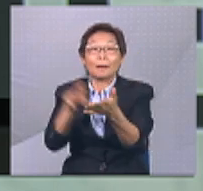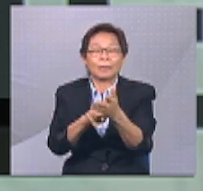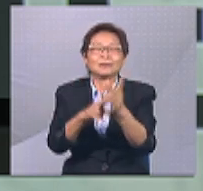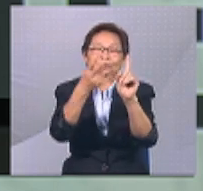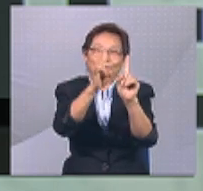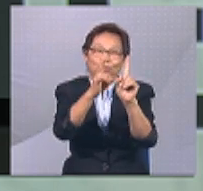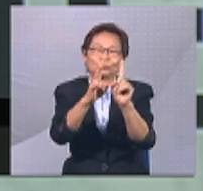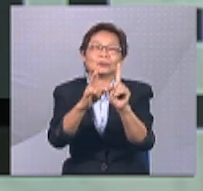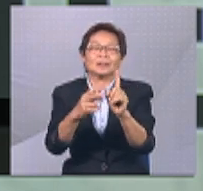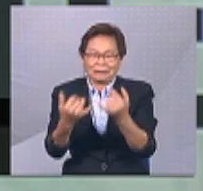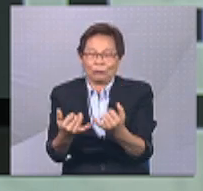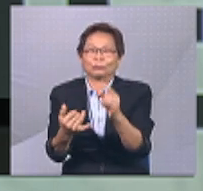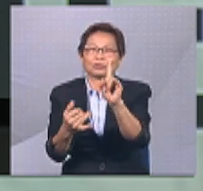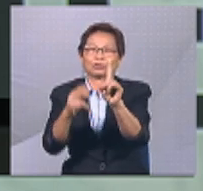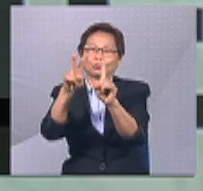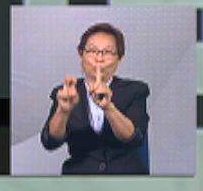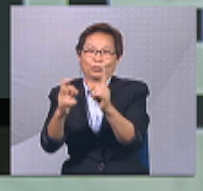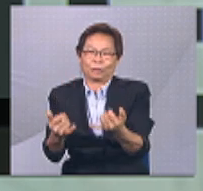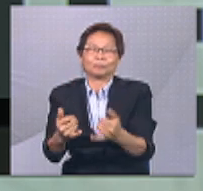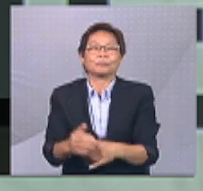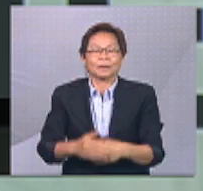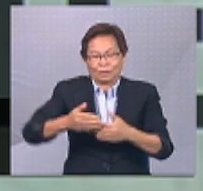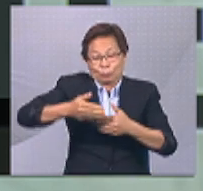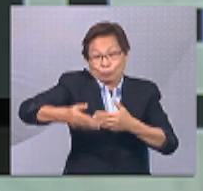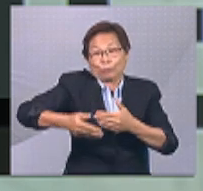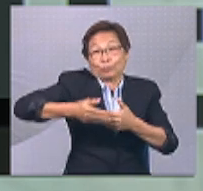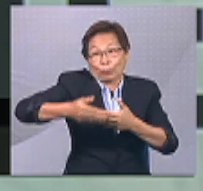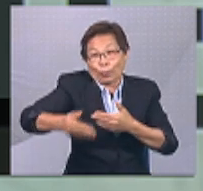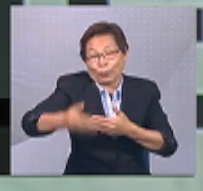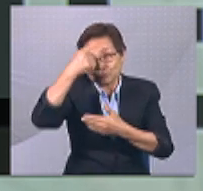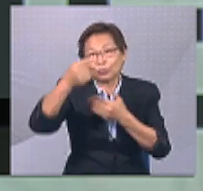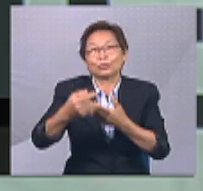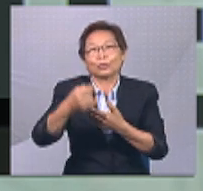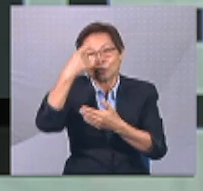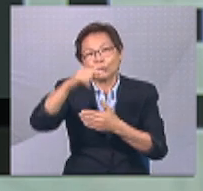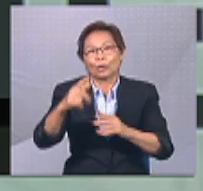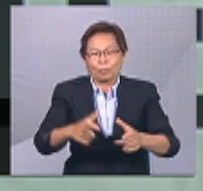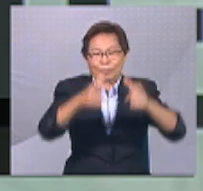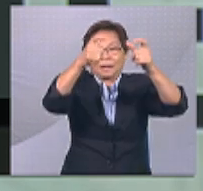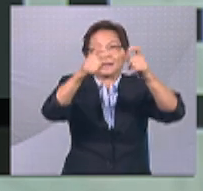117 kes. Dan seterusnya, untuk Menara City One,